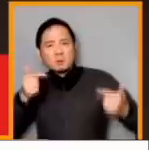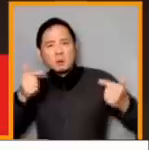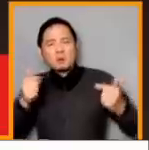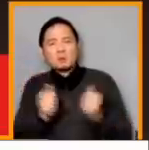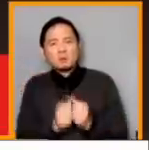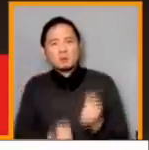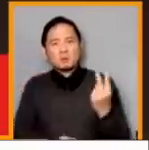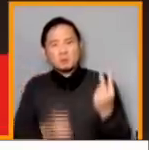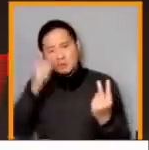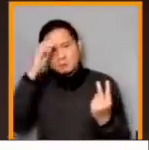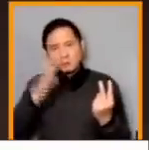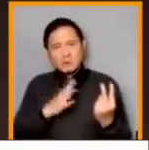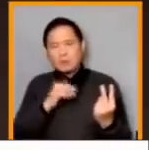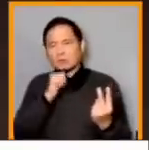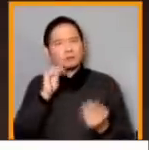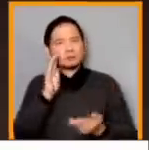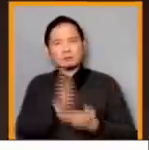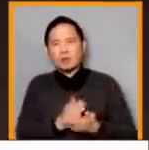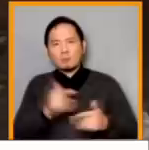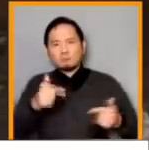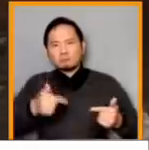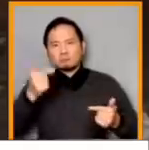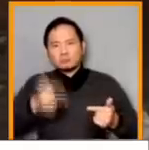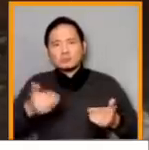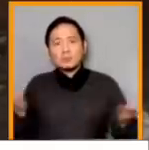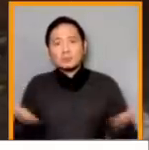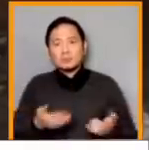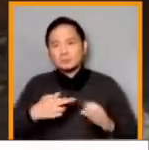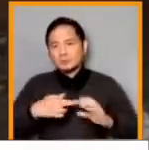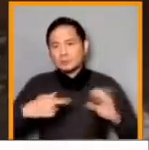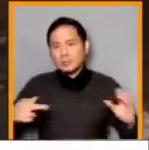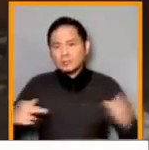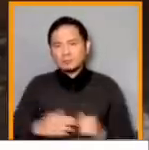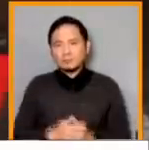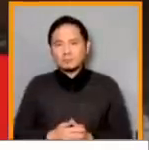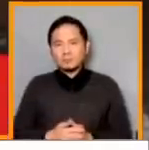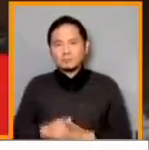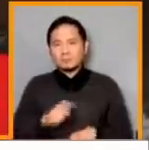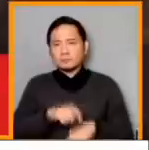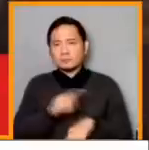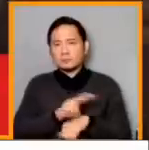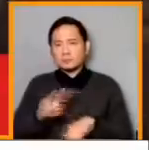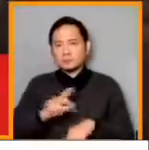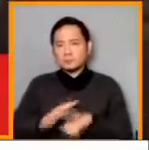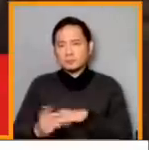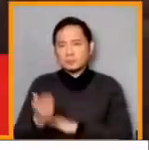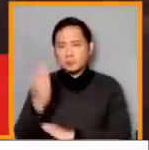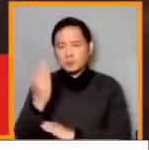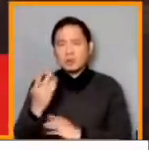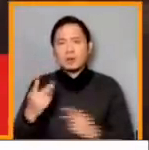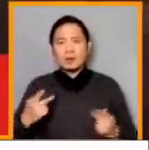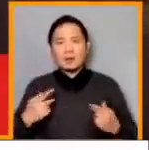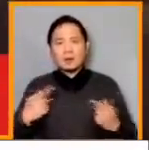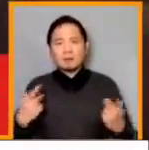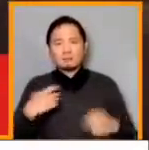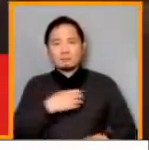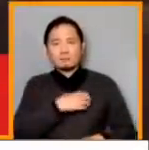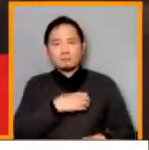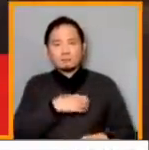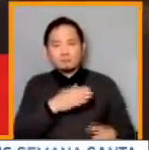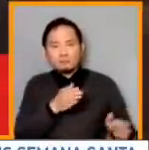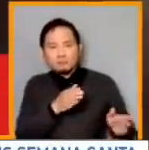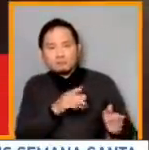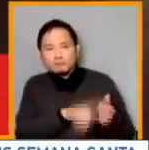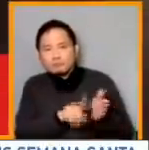checkpoint. Dito yan sa Binangonan, Rizal. Pasado alas 2 sa madaling araw, nagsasagwa ng Oplan Sita ang Angono PNP sa